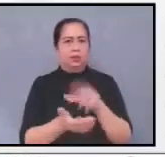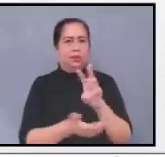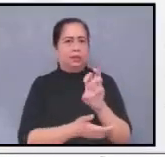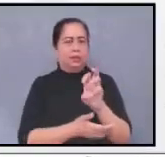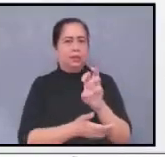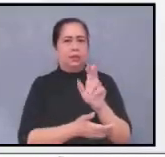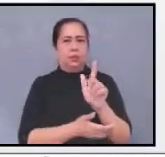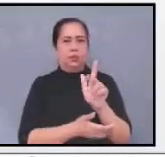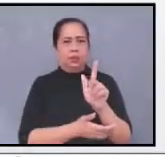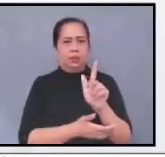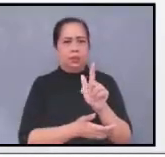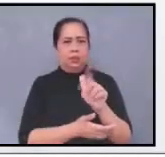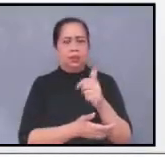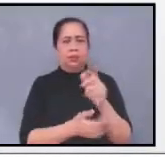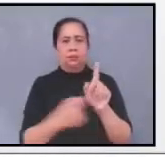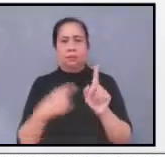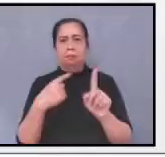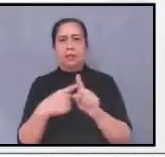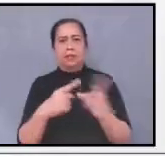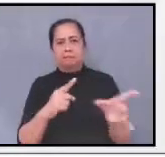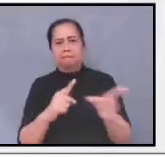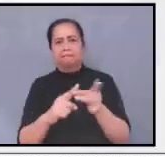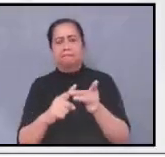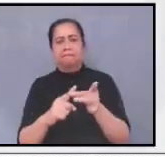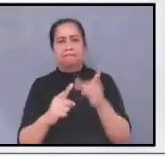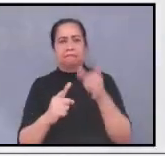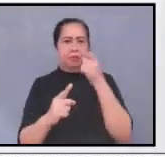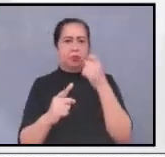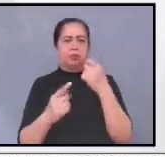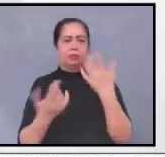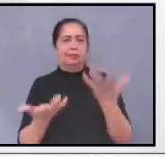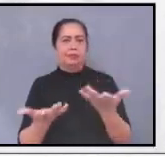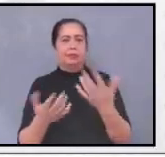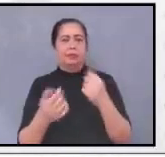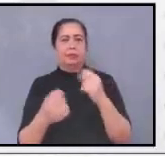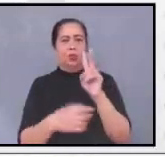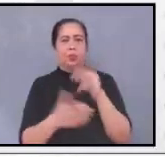1,623 ang nagpositibo sa sakit. Dahil po dyan, umabot na sa